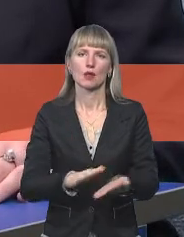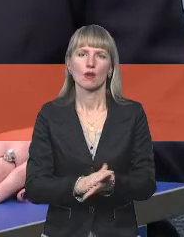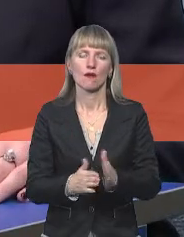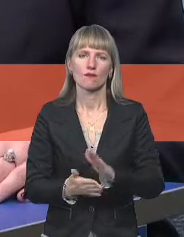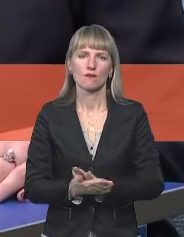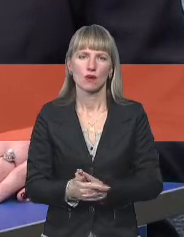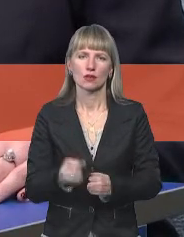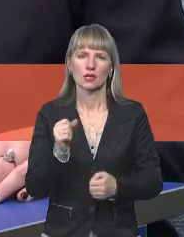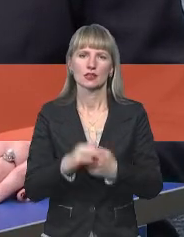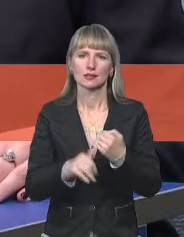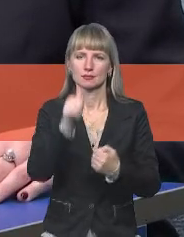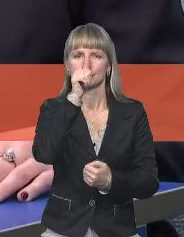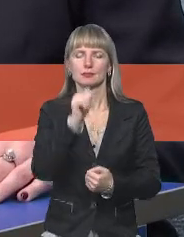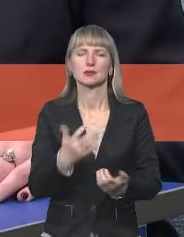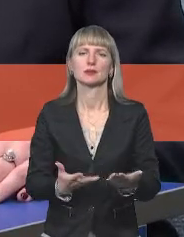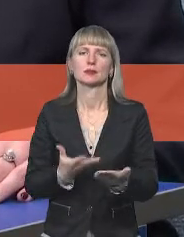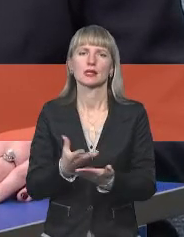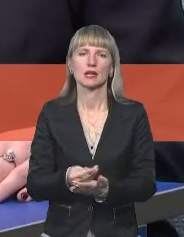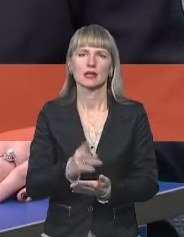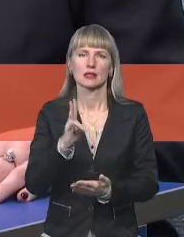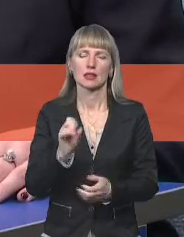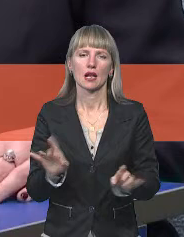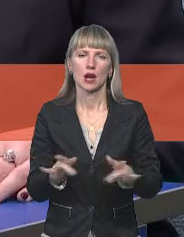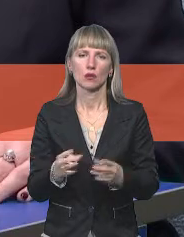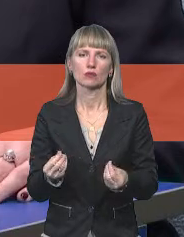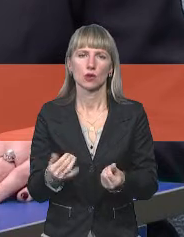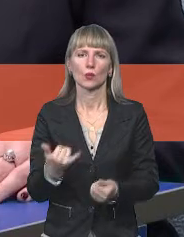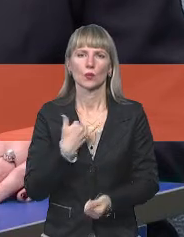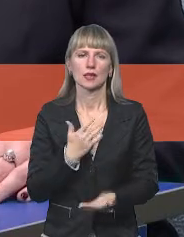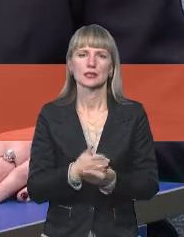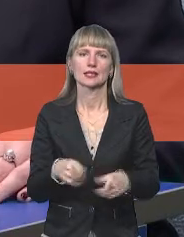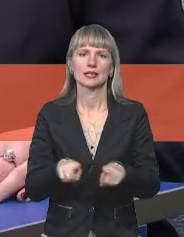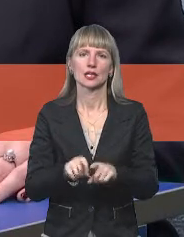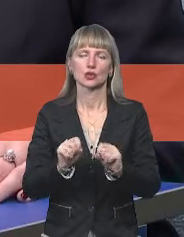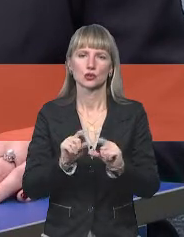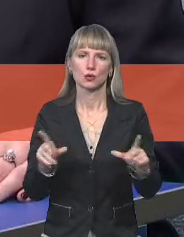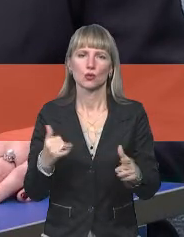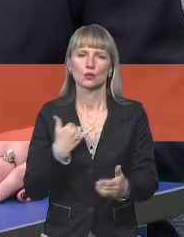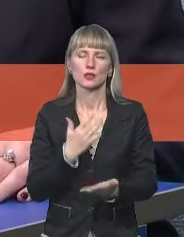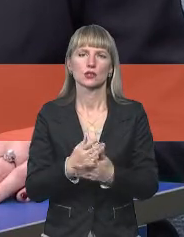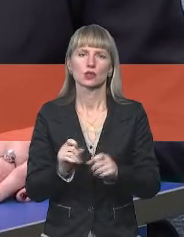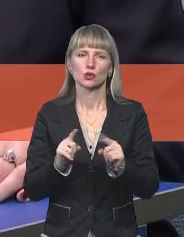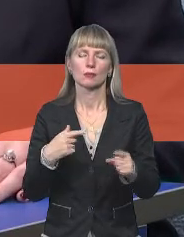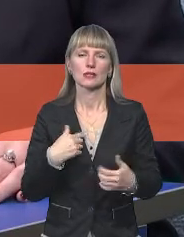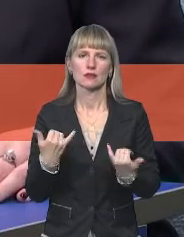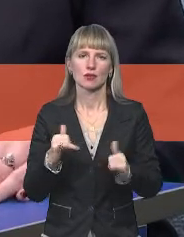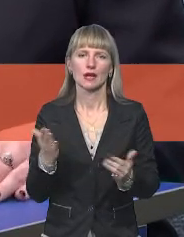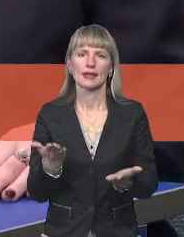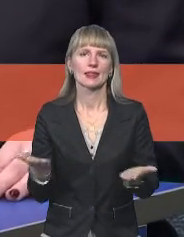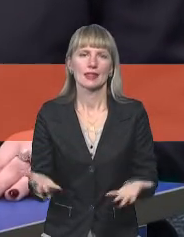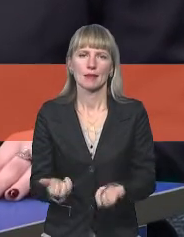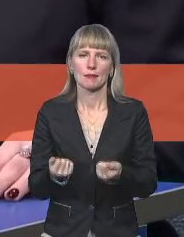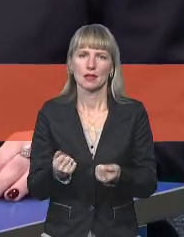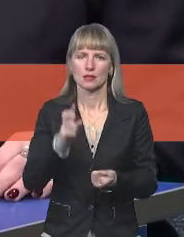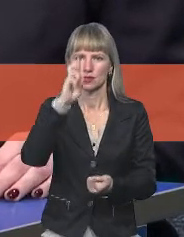там, і щомісяця сплачують на рахунок там гроші, у нас є такі школи, у нас є навіть школи, ми здивувалися, які не